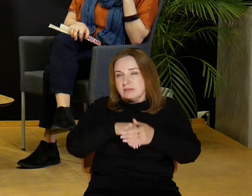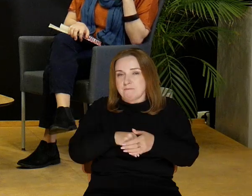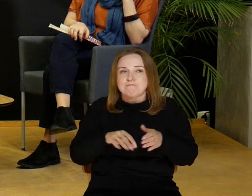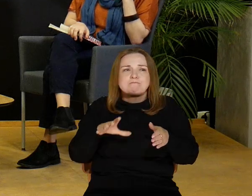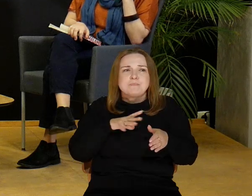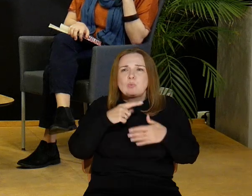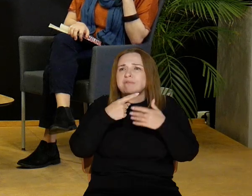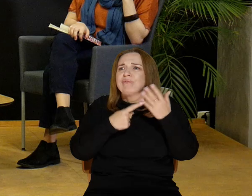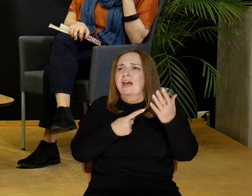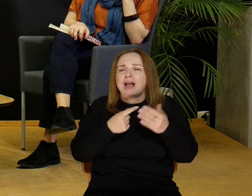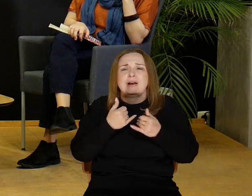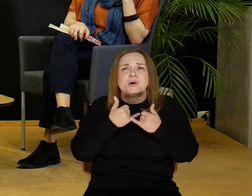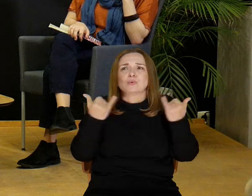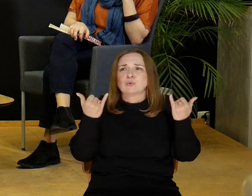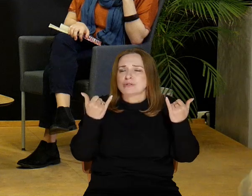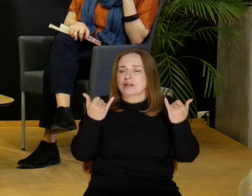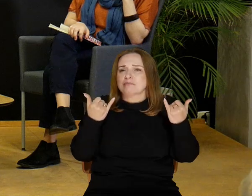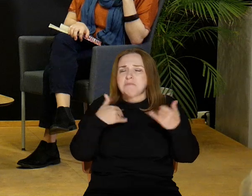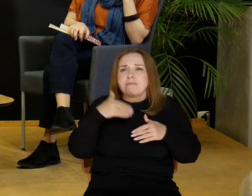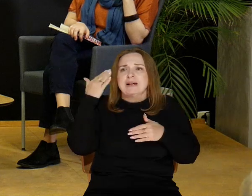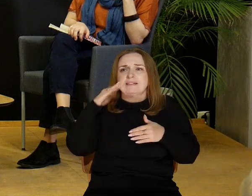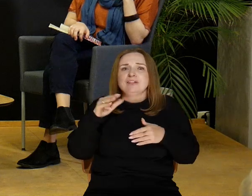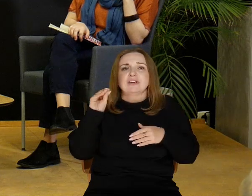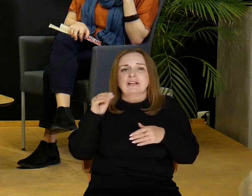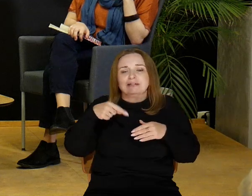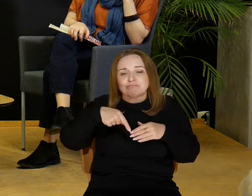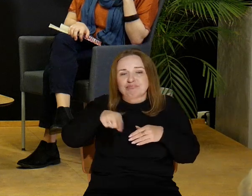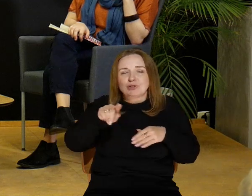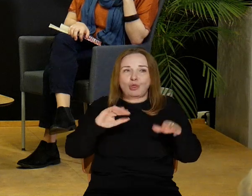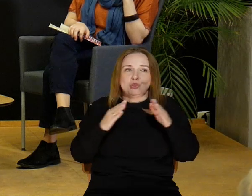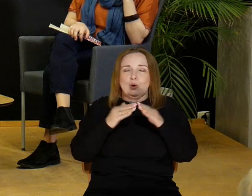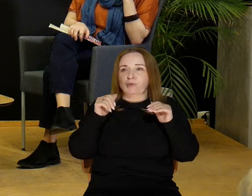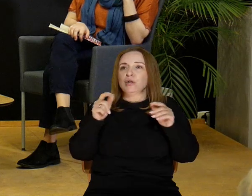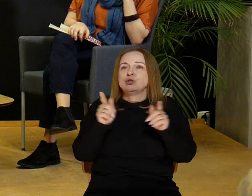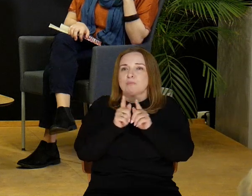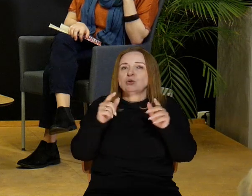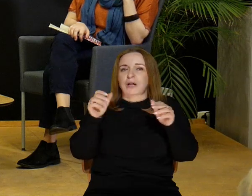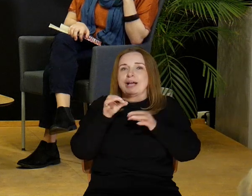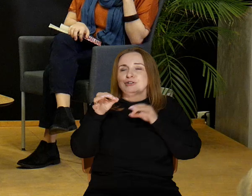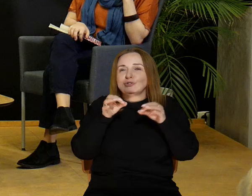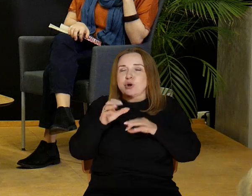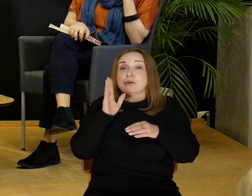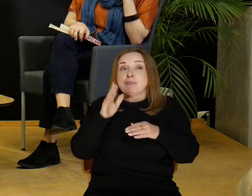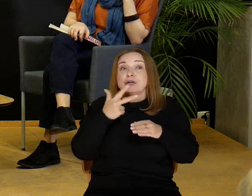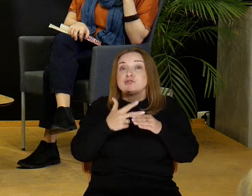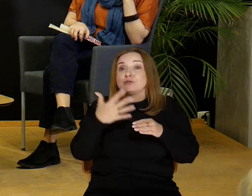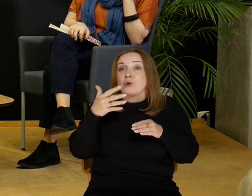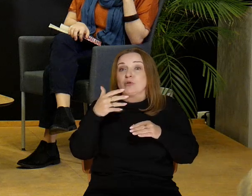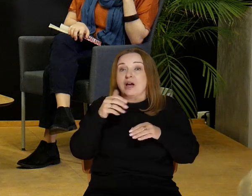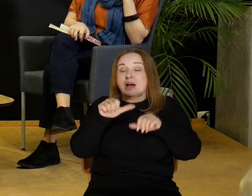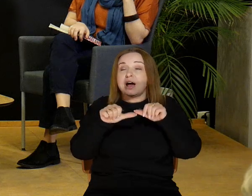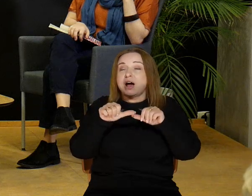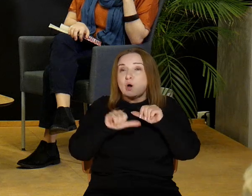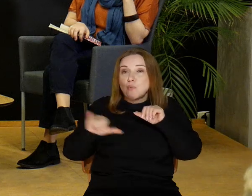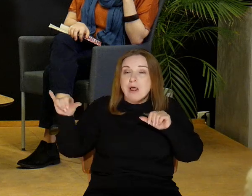Obchodziliśmy wiele razy, mam nadzieję, że za kilka miesięcy, za kilka tygodni w Domu Spotkań z Historią też obejdziemy 35. rocznicę